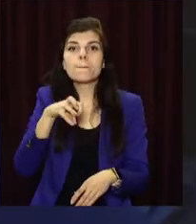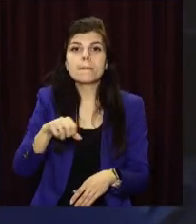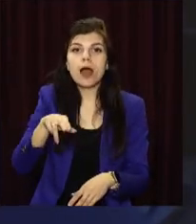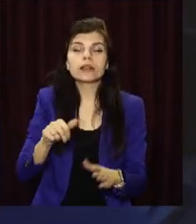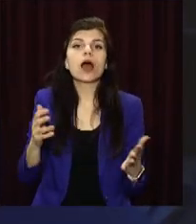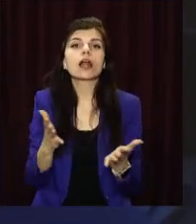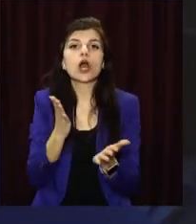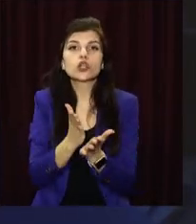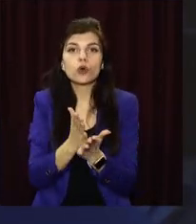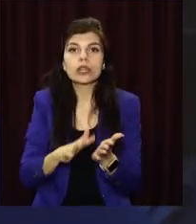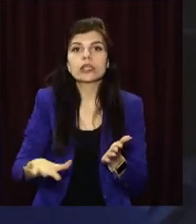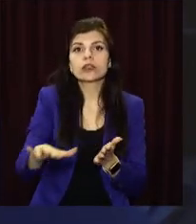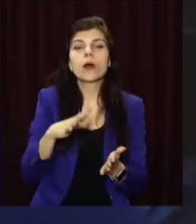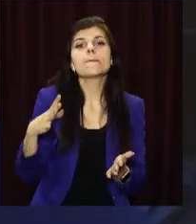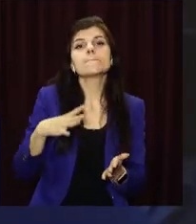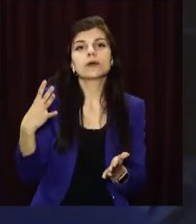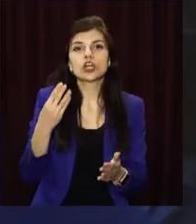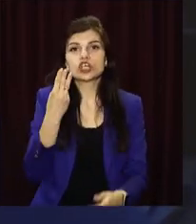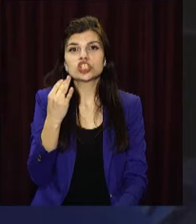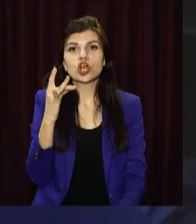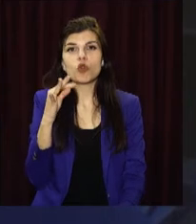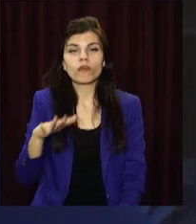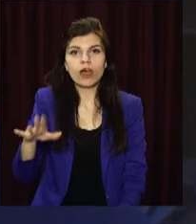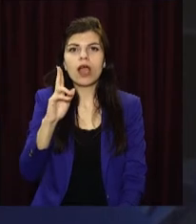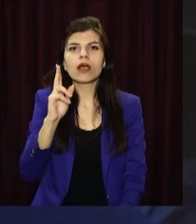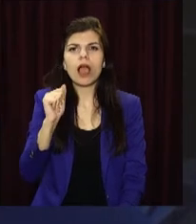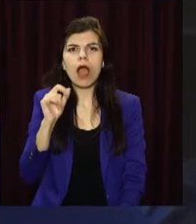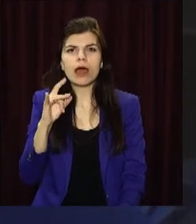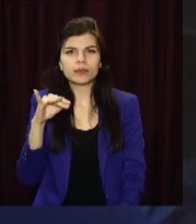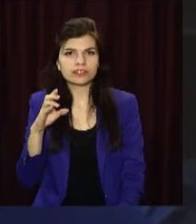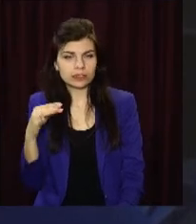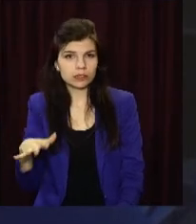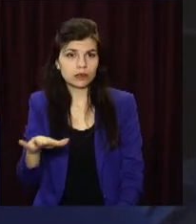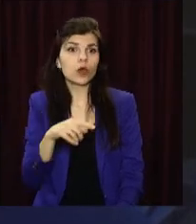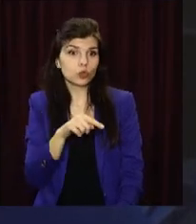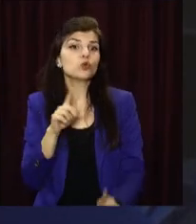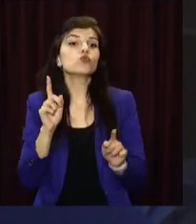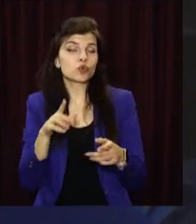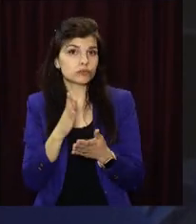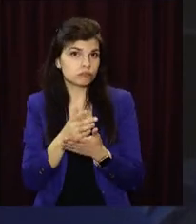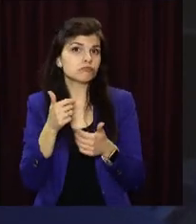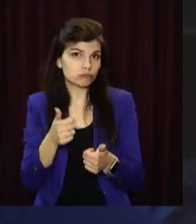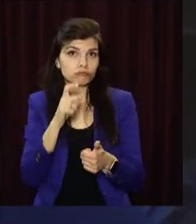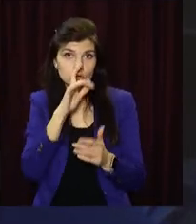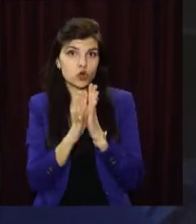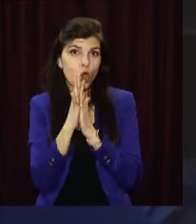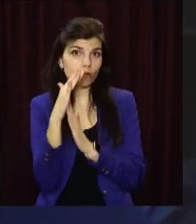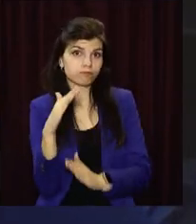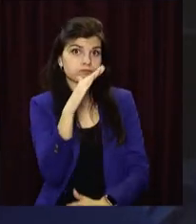розташовані на території колишнього Широківського району, Карпівська, Широківська, вони теж мають гарний приріст.